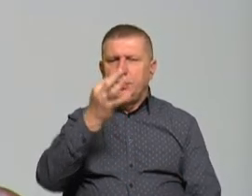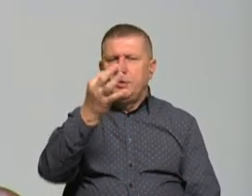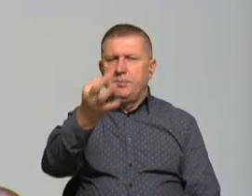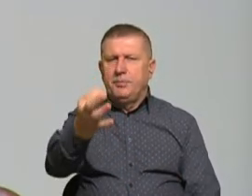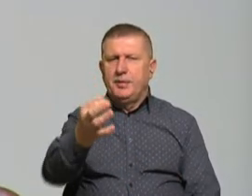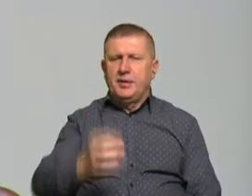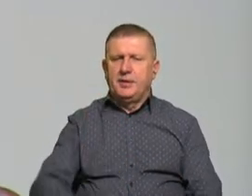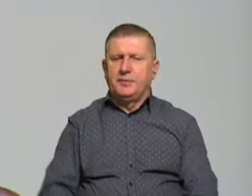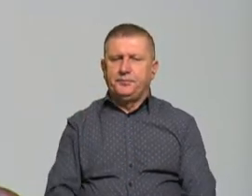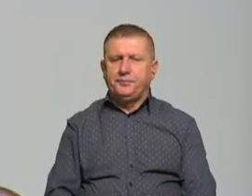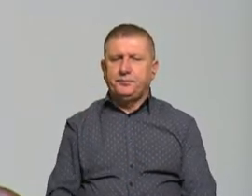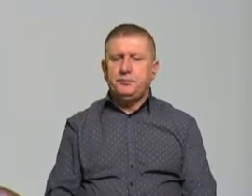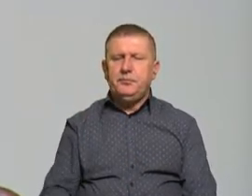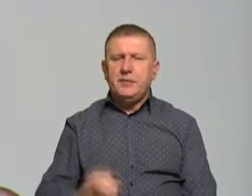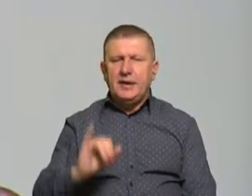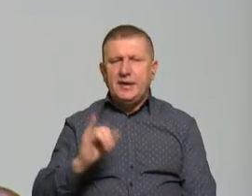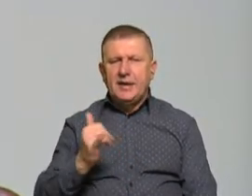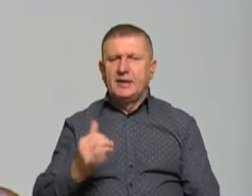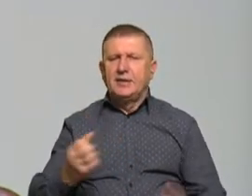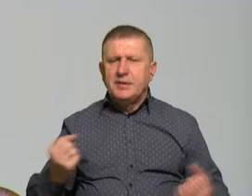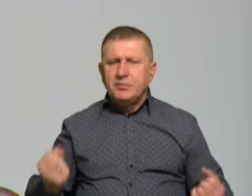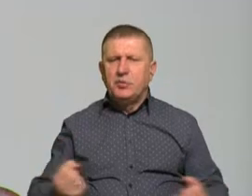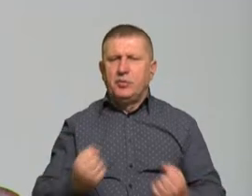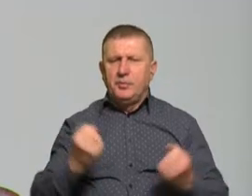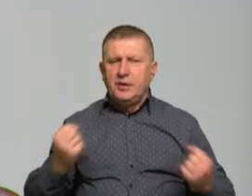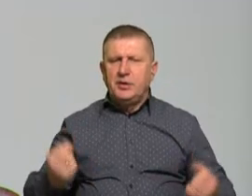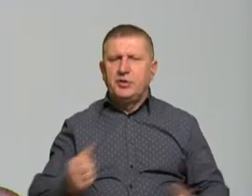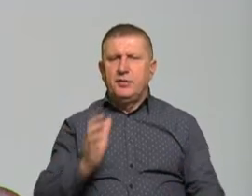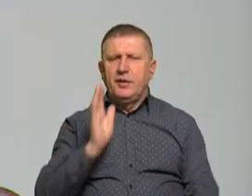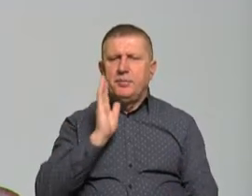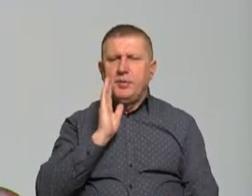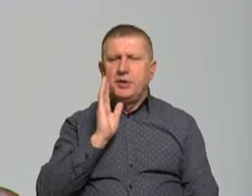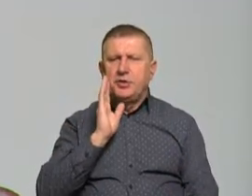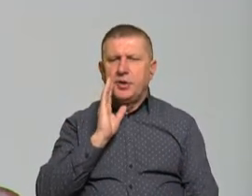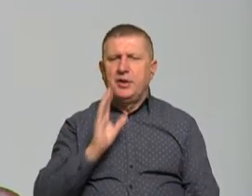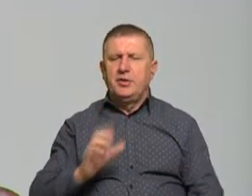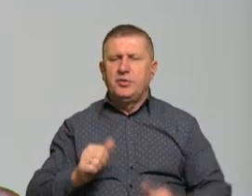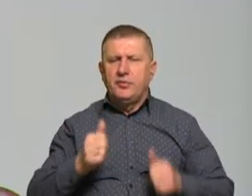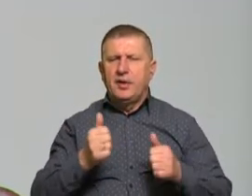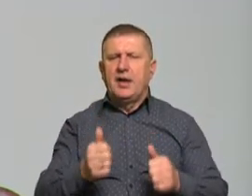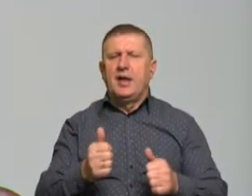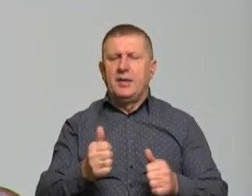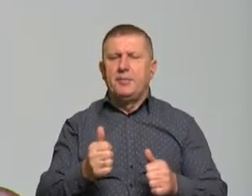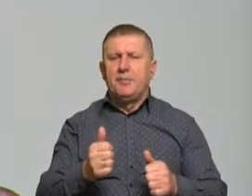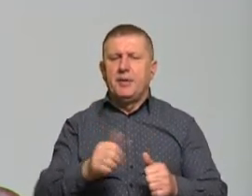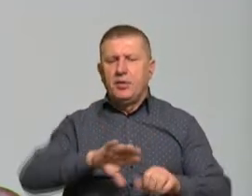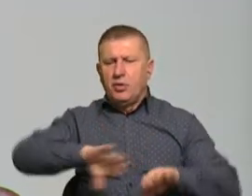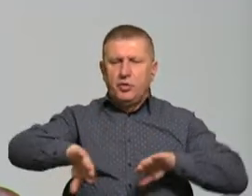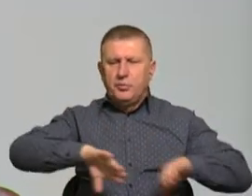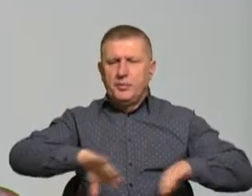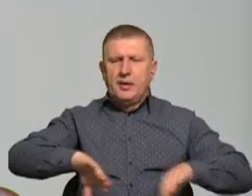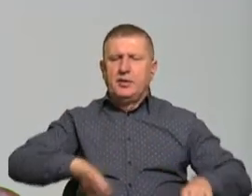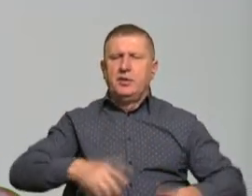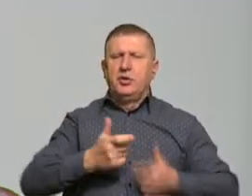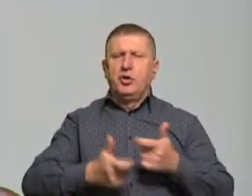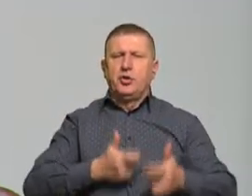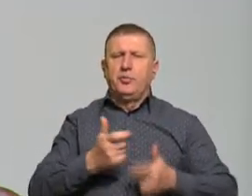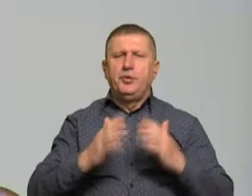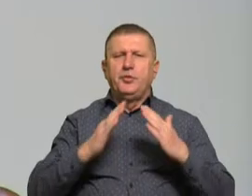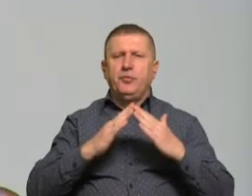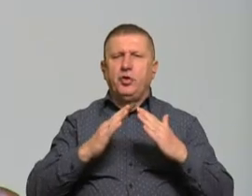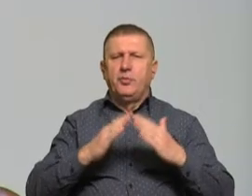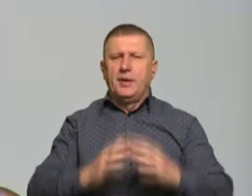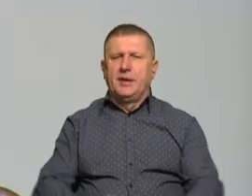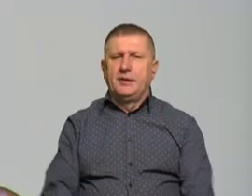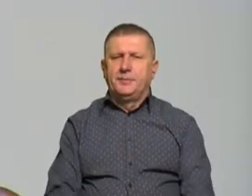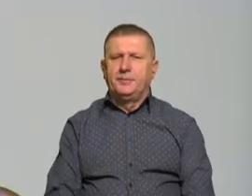Państwa o to, jak zmobilizować mieszkańców do tego, by segregacja odpadów była bardziej efektywna. Odpowiedź